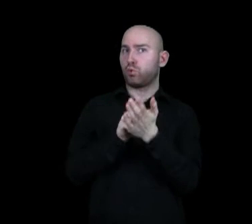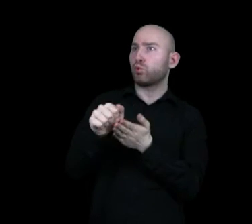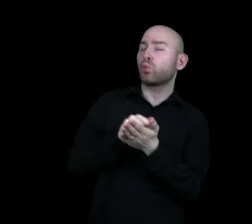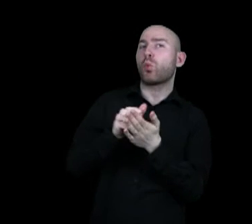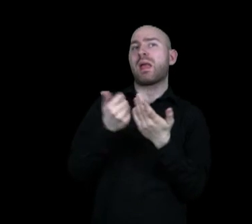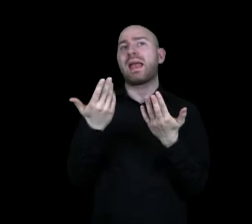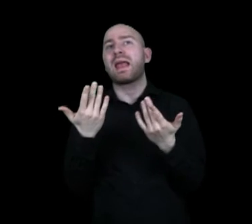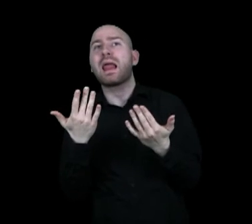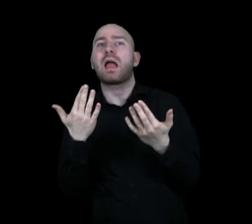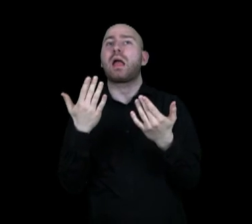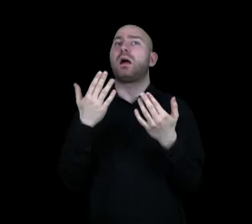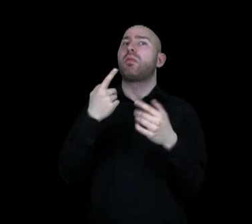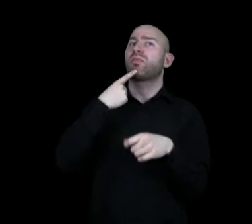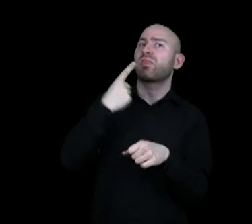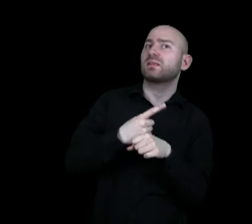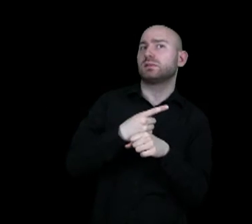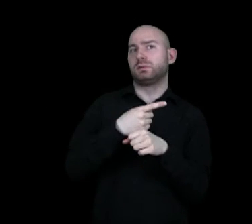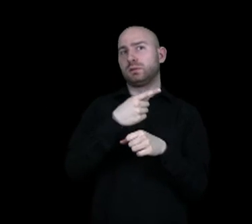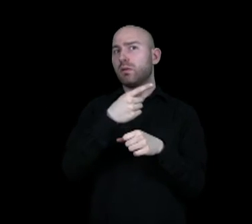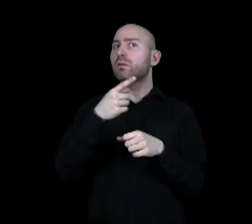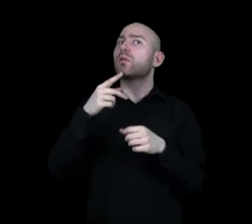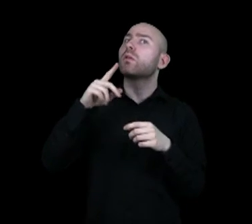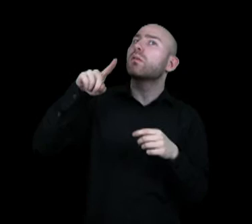mamy drukowanie pieniędzy.